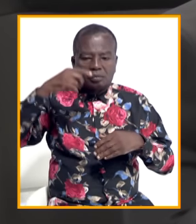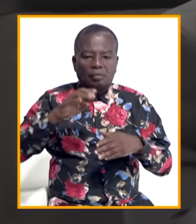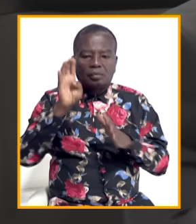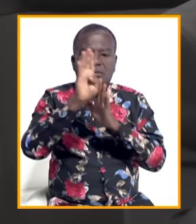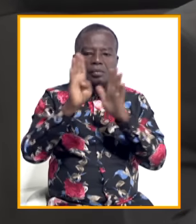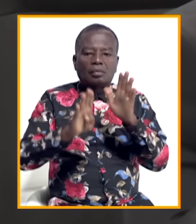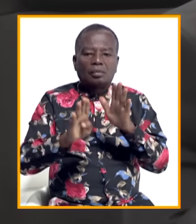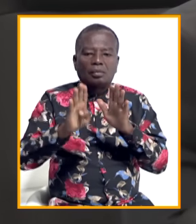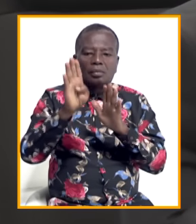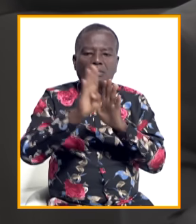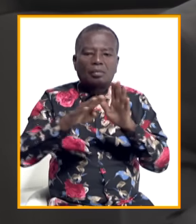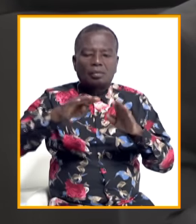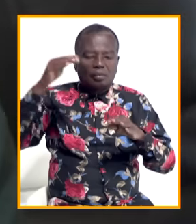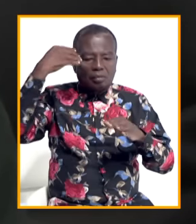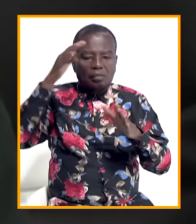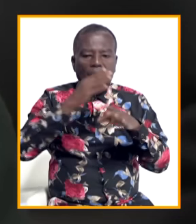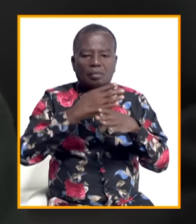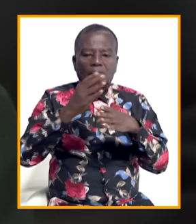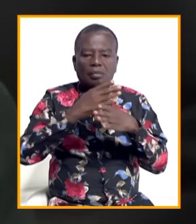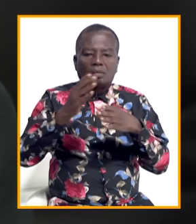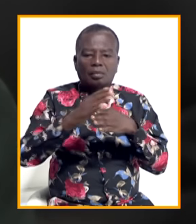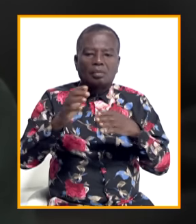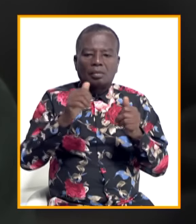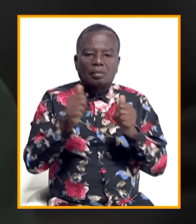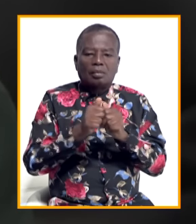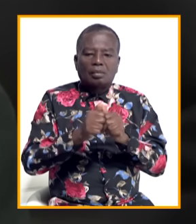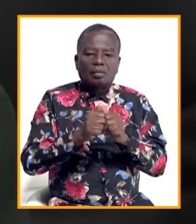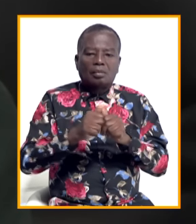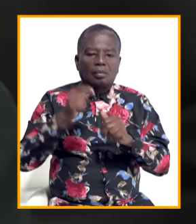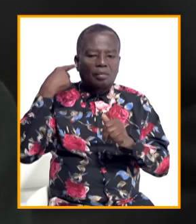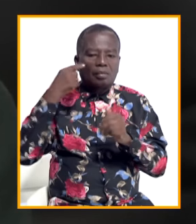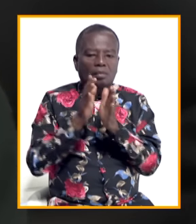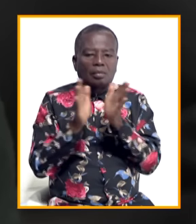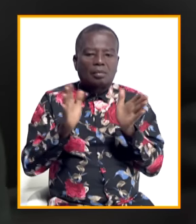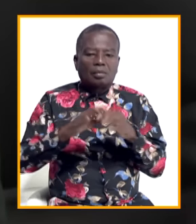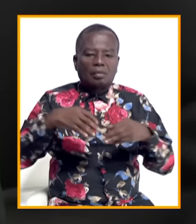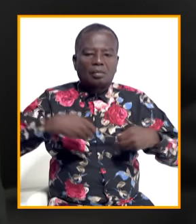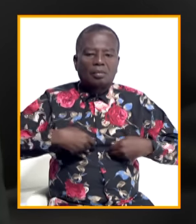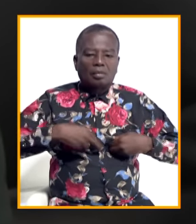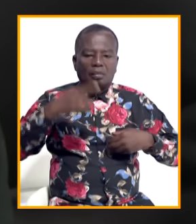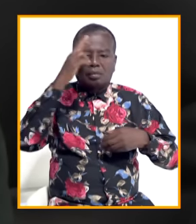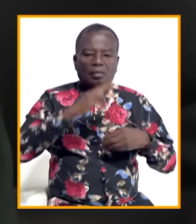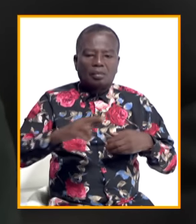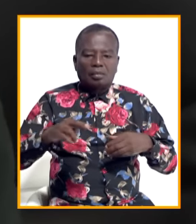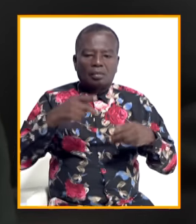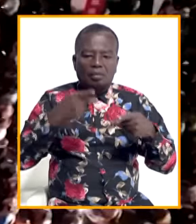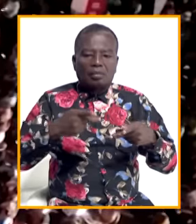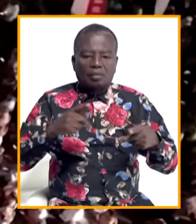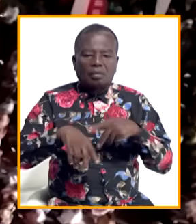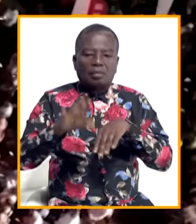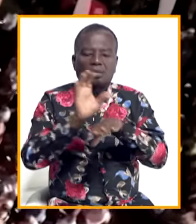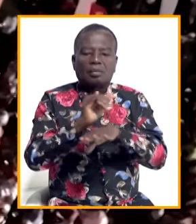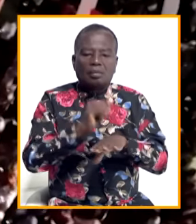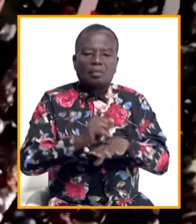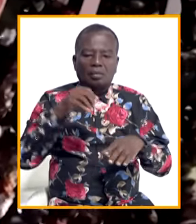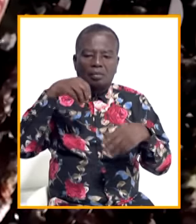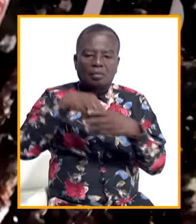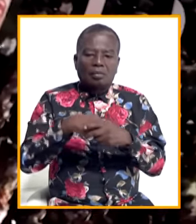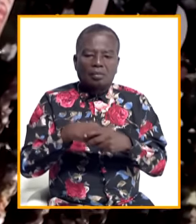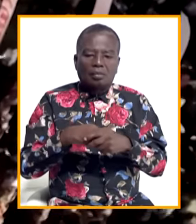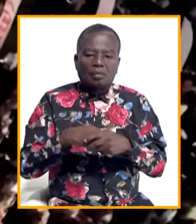ministre Mamadou Touré partage avec Sandrine Oumoutouni, la secrétaire d'État à la jeunesse du Rwanda présente en Côte d'Ivoire dans le cadre